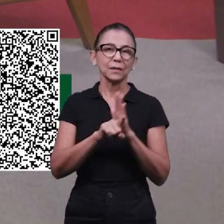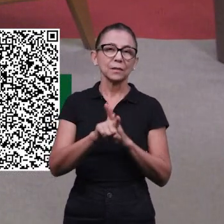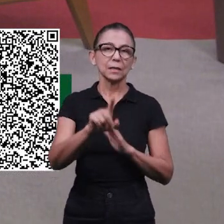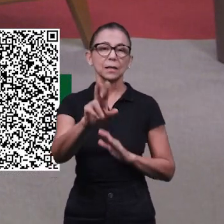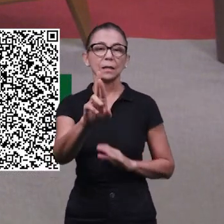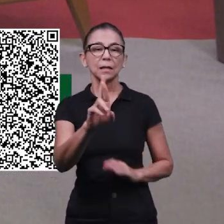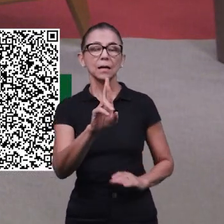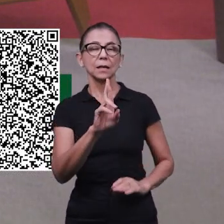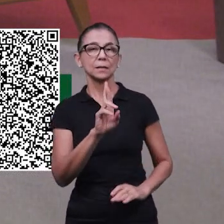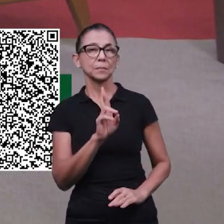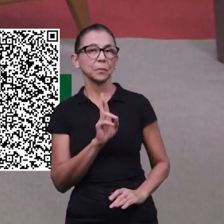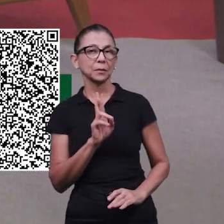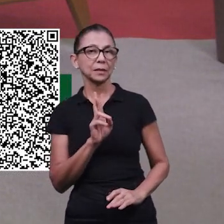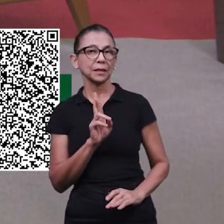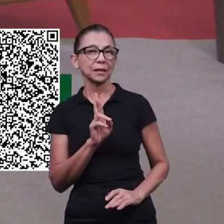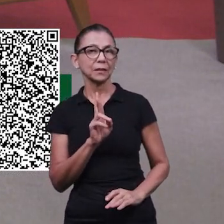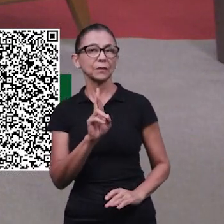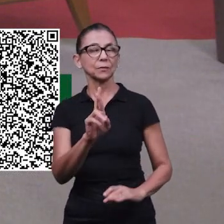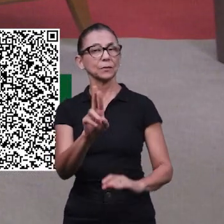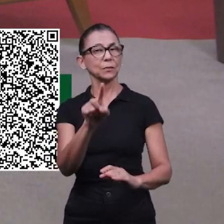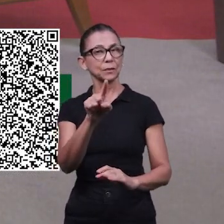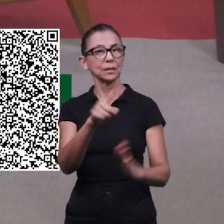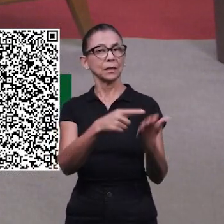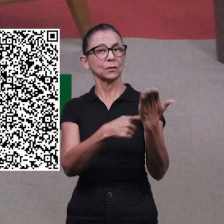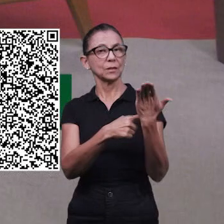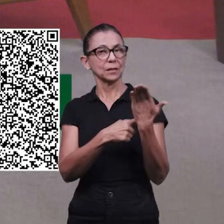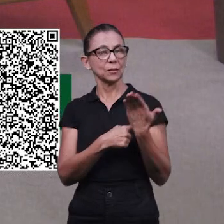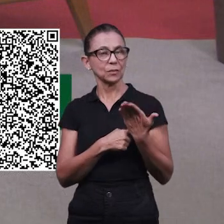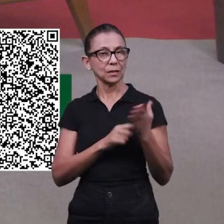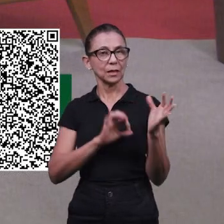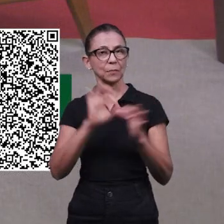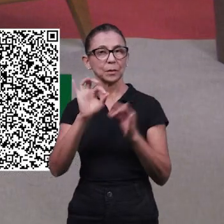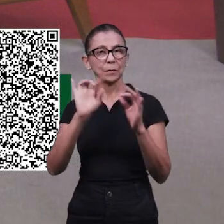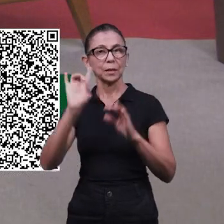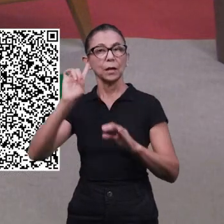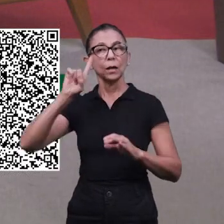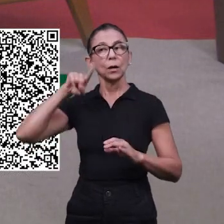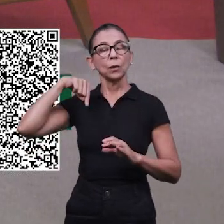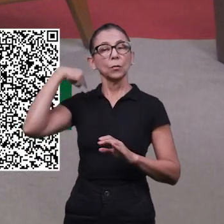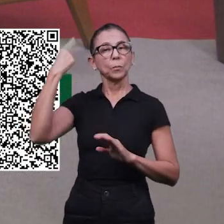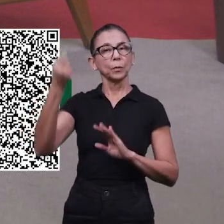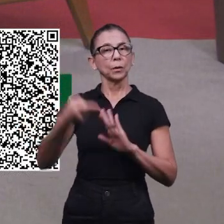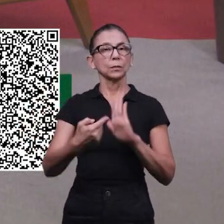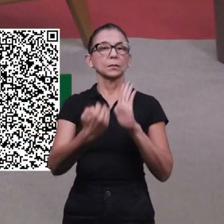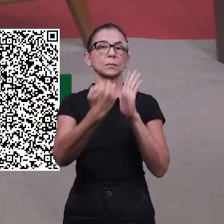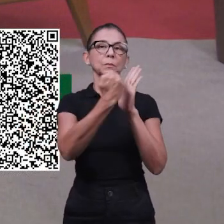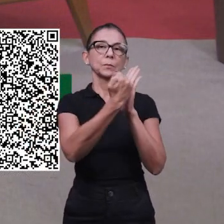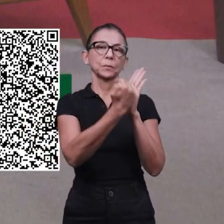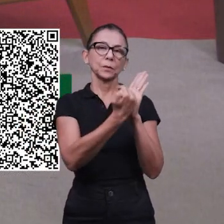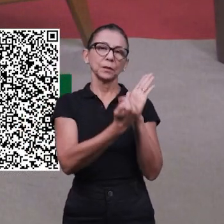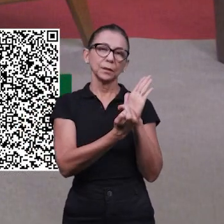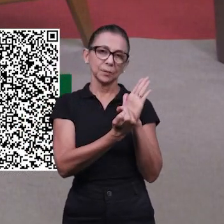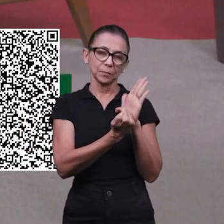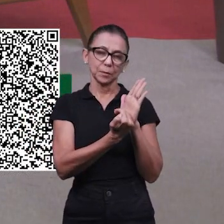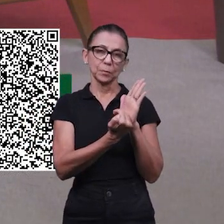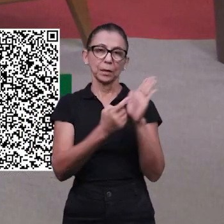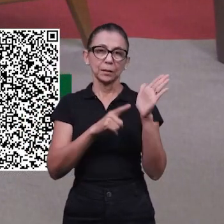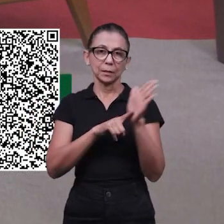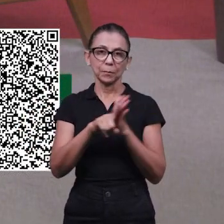répondre à cette question, vous allez nous aider à préparer la prochaine édition de la